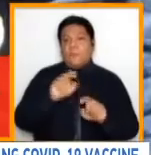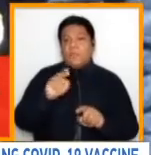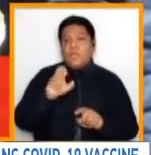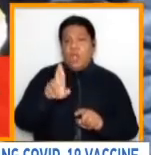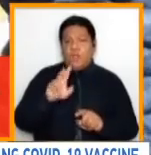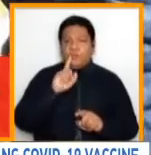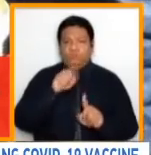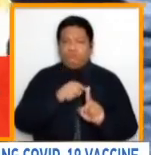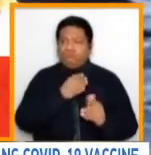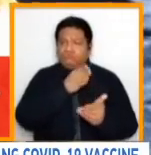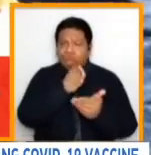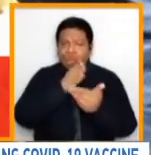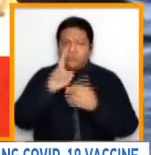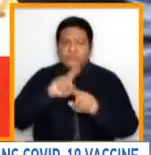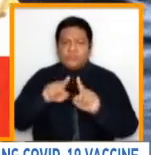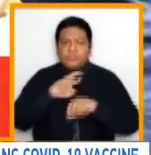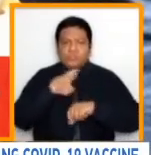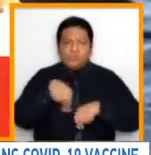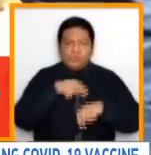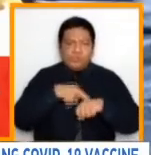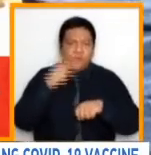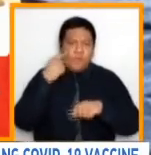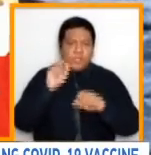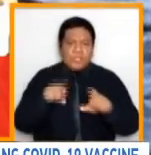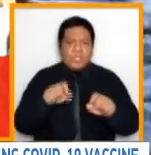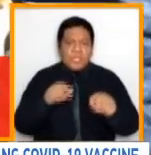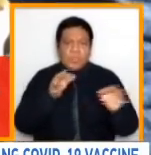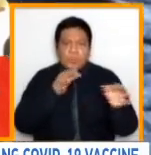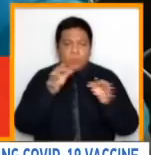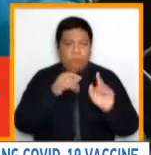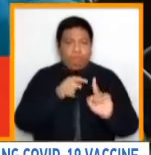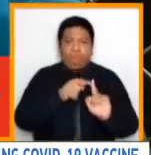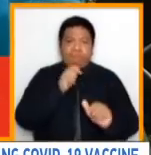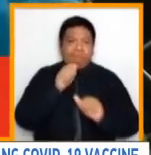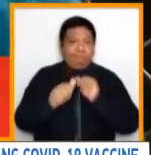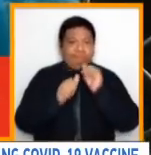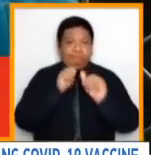para magtulak ng droga. Itinanggi naman ng suspect ang paratang. Ang giit